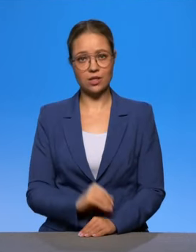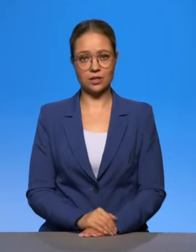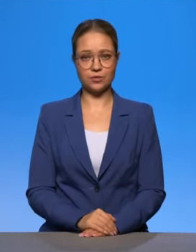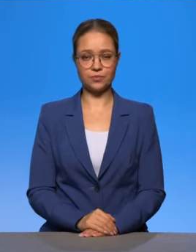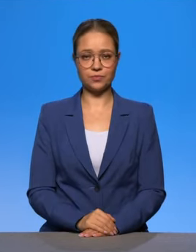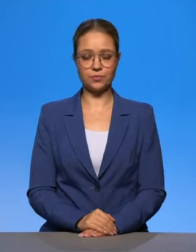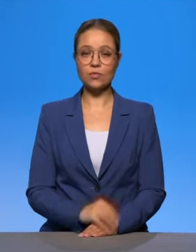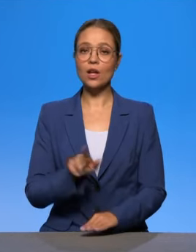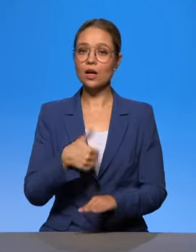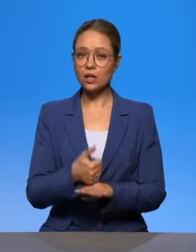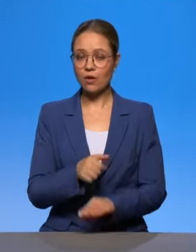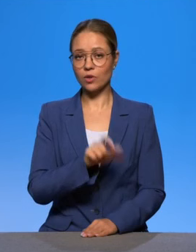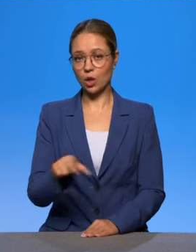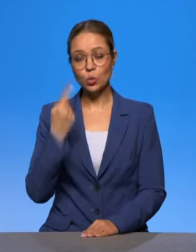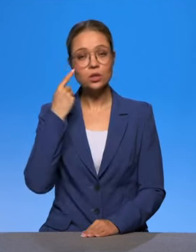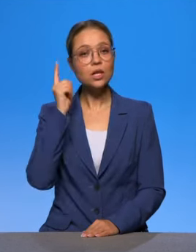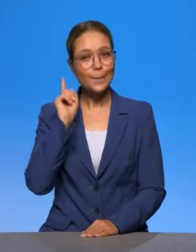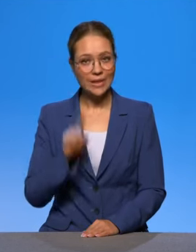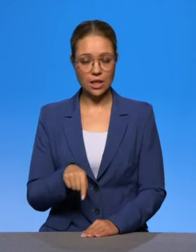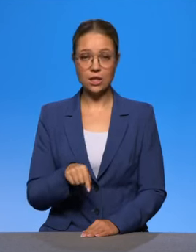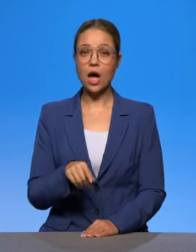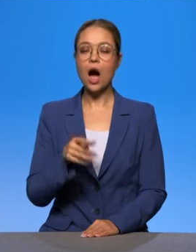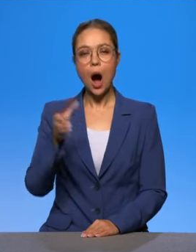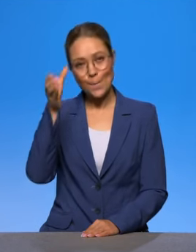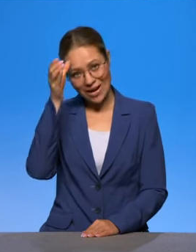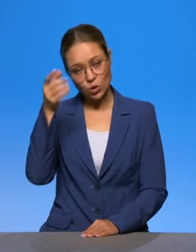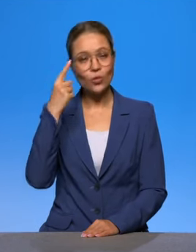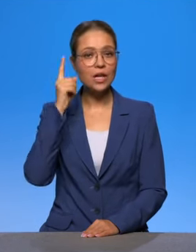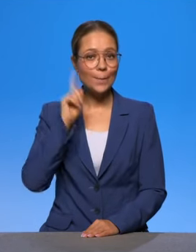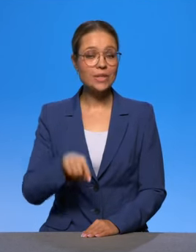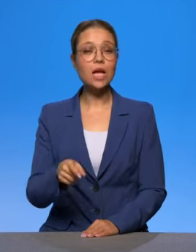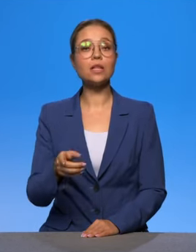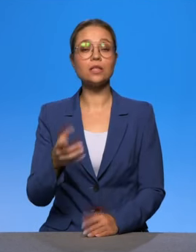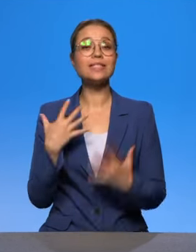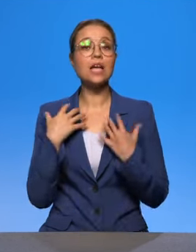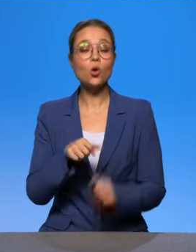были компетентные, понимаете, образованный, компетентный, здоровый человек, у него,